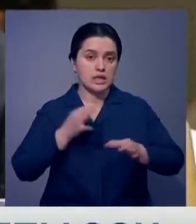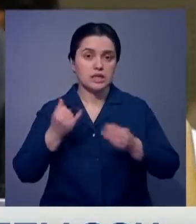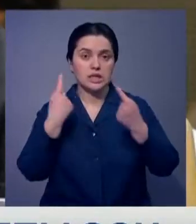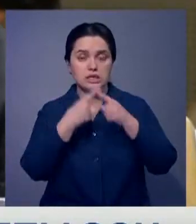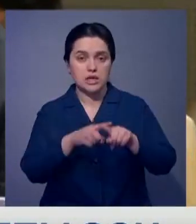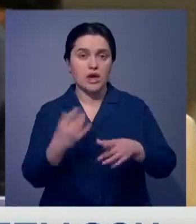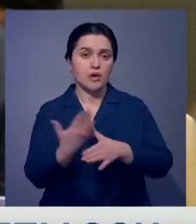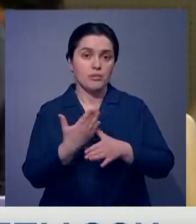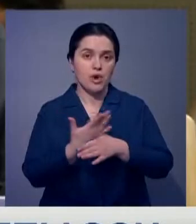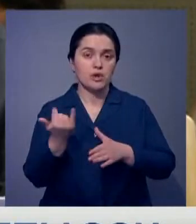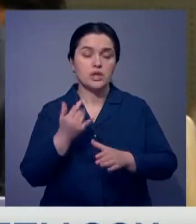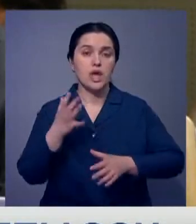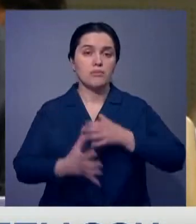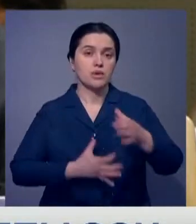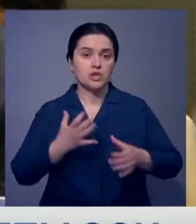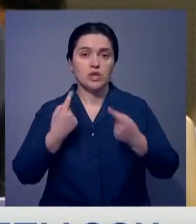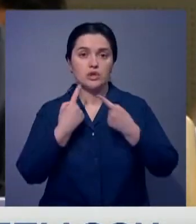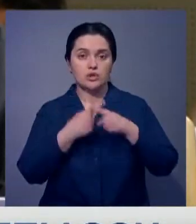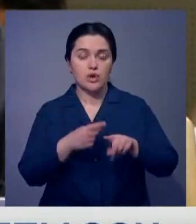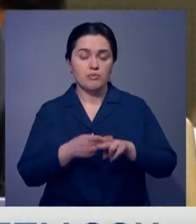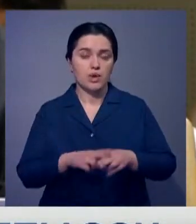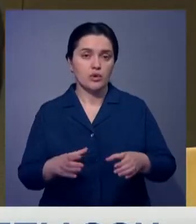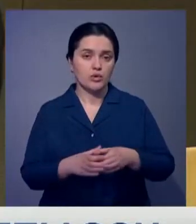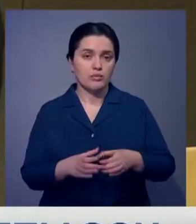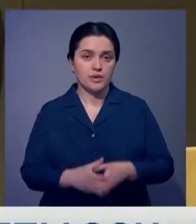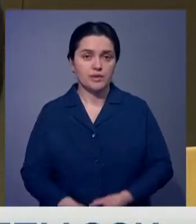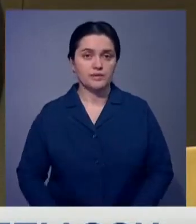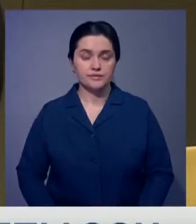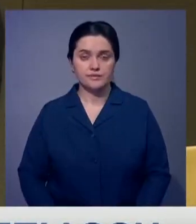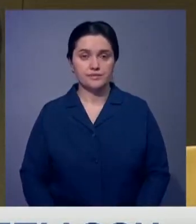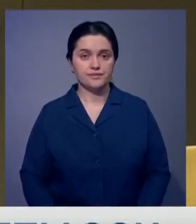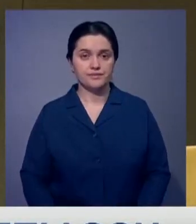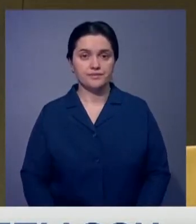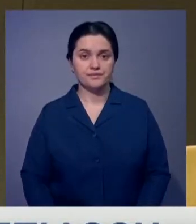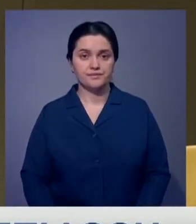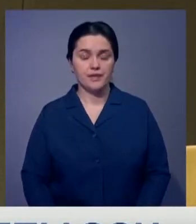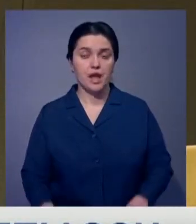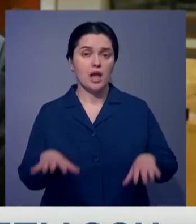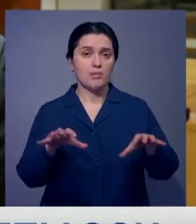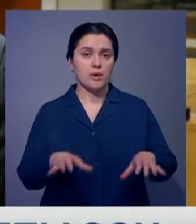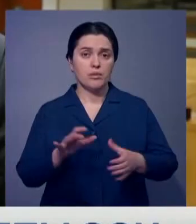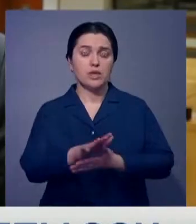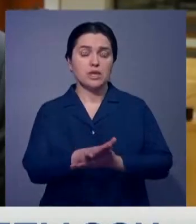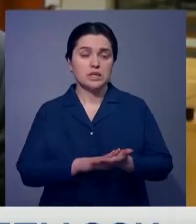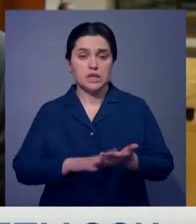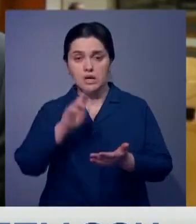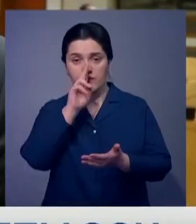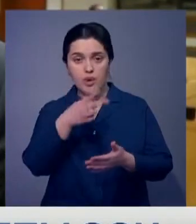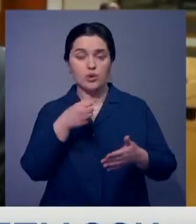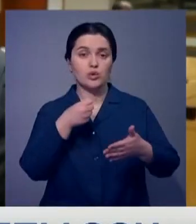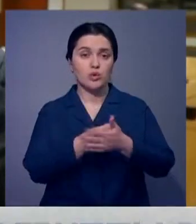со стороны международных структур данной группе уязвимых стран. Председательство будет длиться 2 года, до